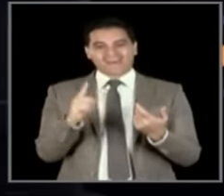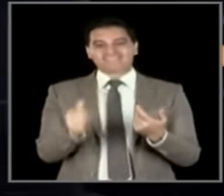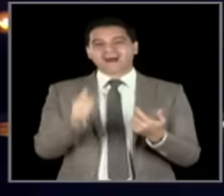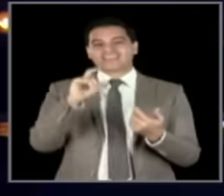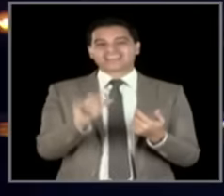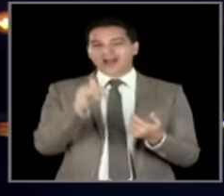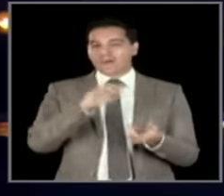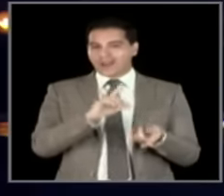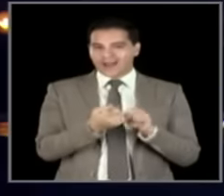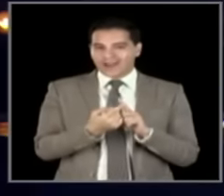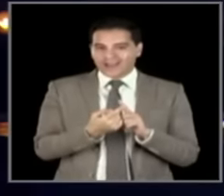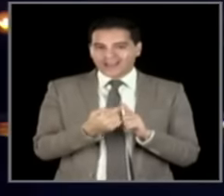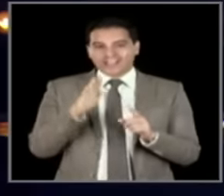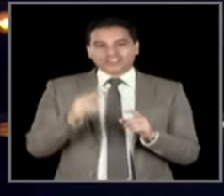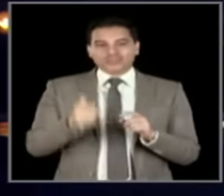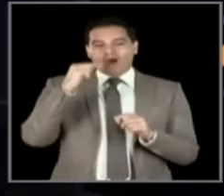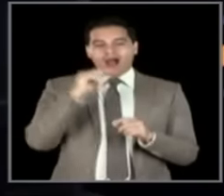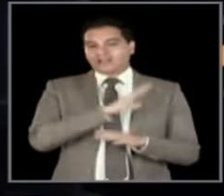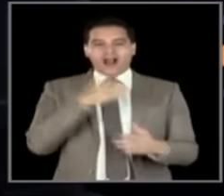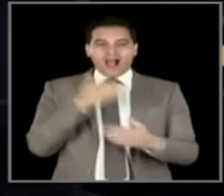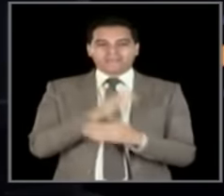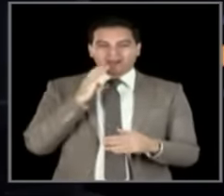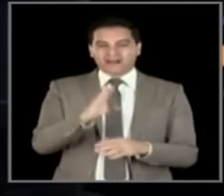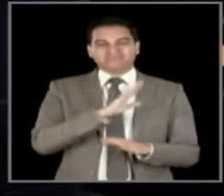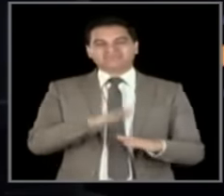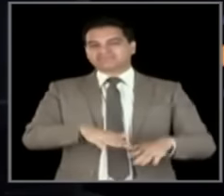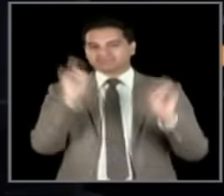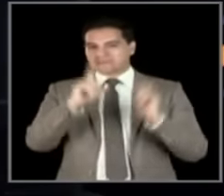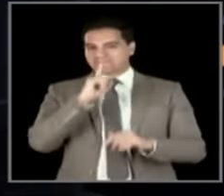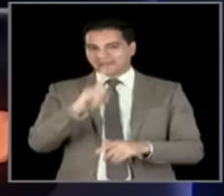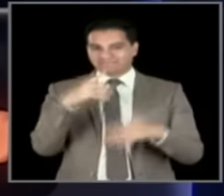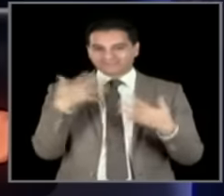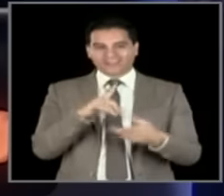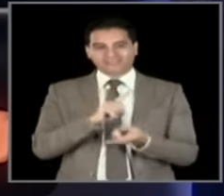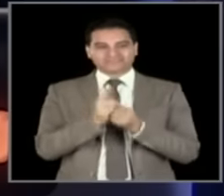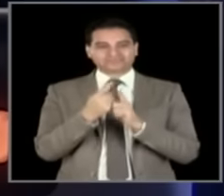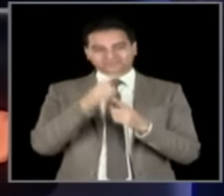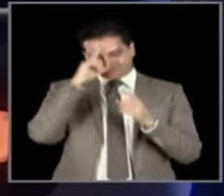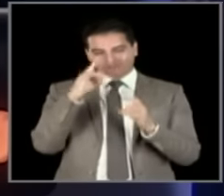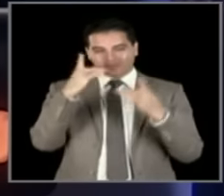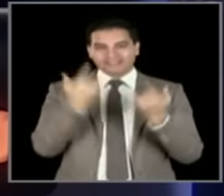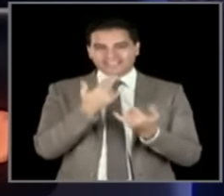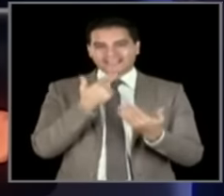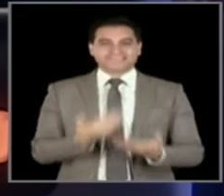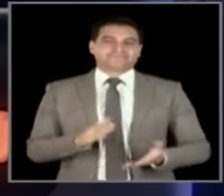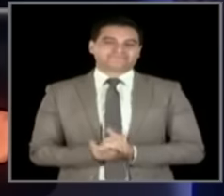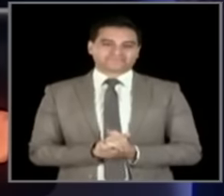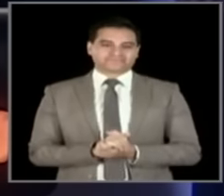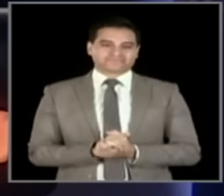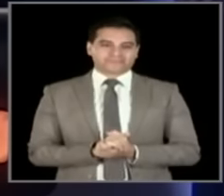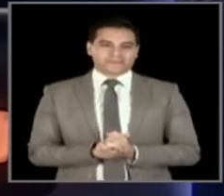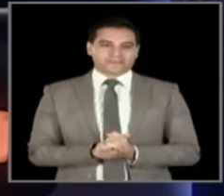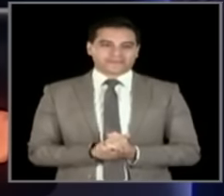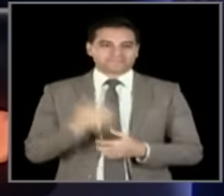مرتاح كده، هي جابت السؤال الأخير وطلعت تجري. الماتش رايح جاي كده، فالأسئلة